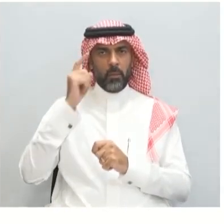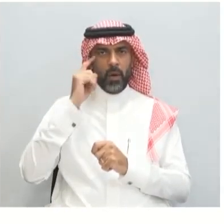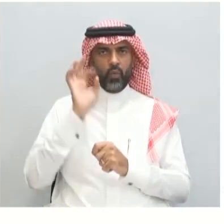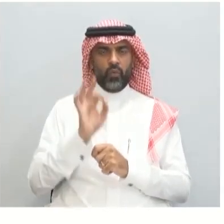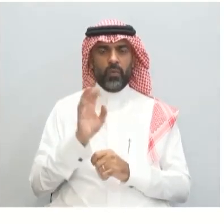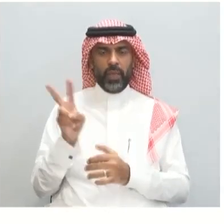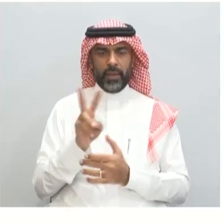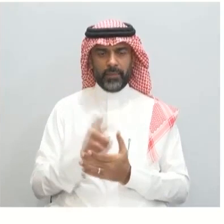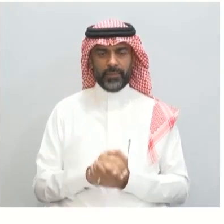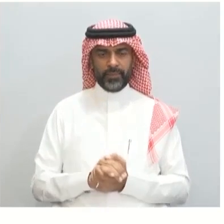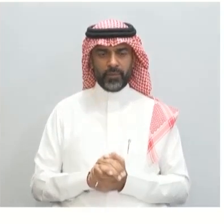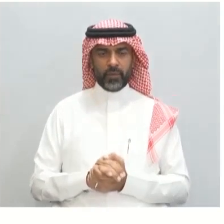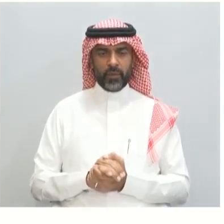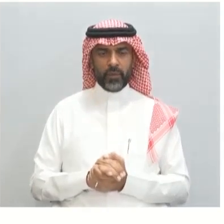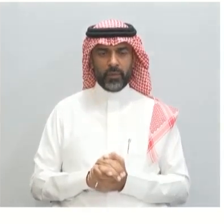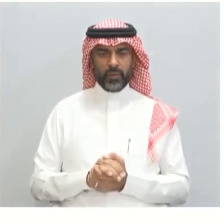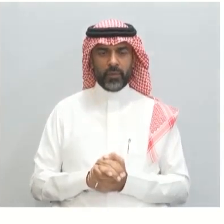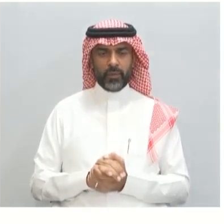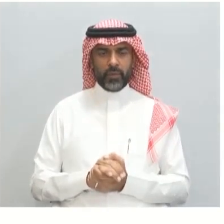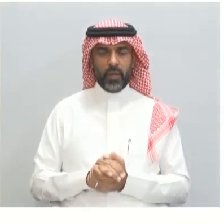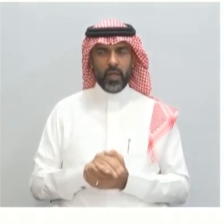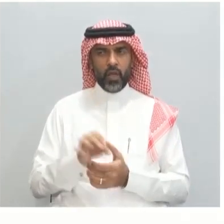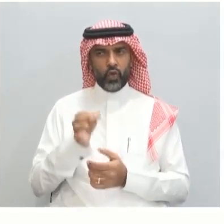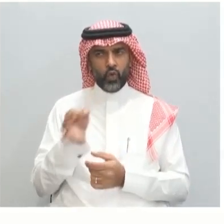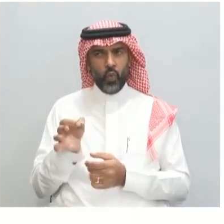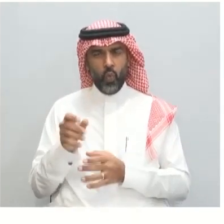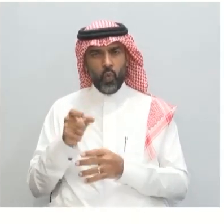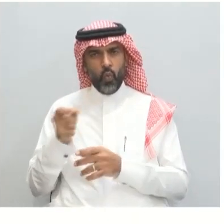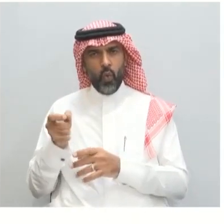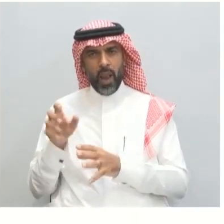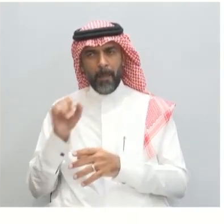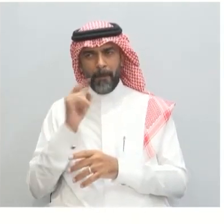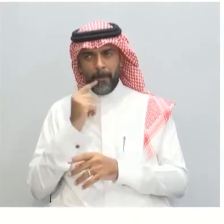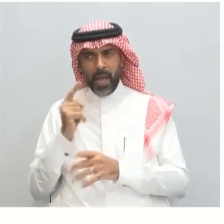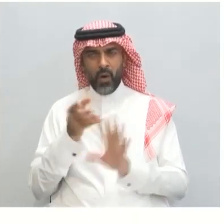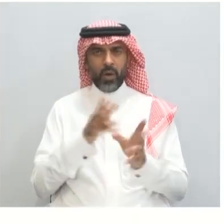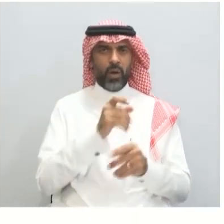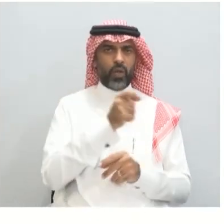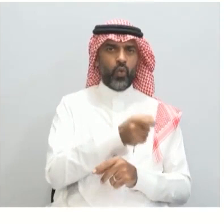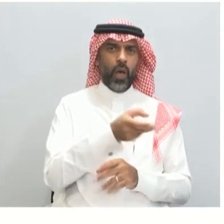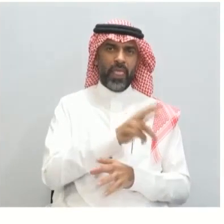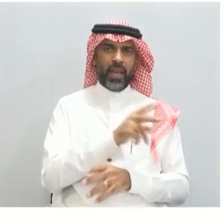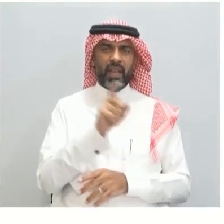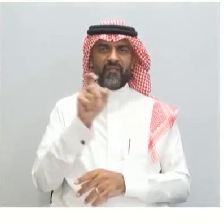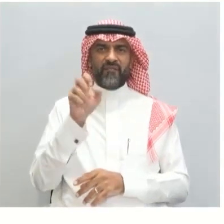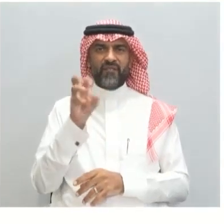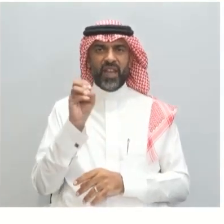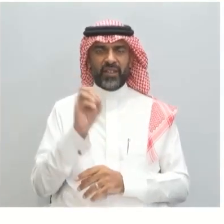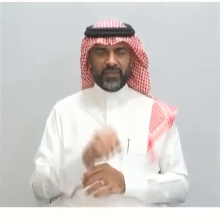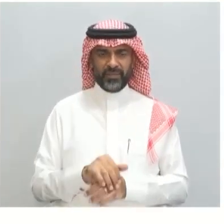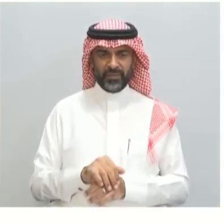و دول تعتمد المئوي ودول اخرى تعتمد الفهرنهيتي وكيف نستطيع